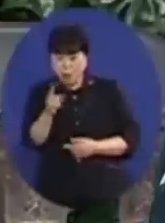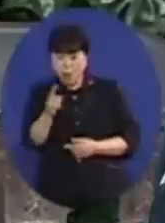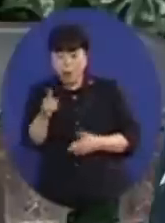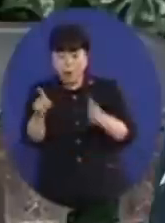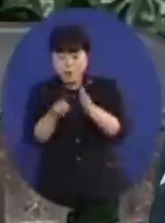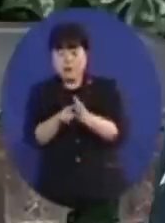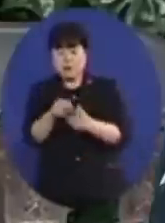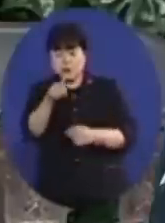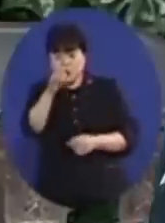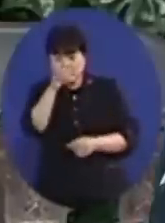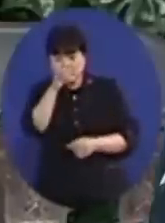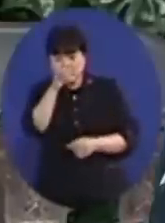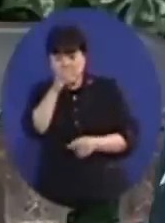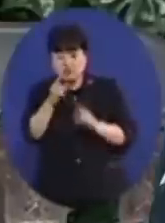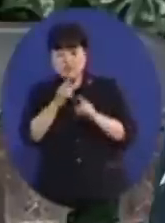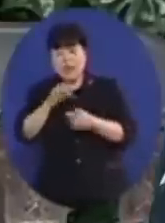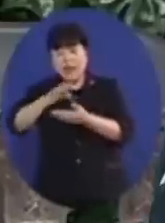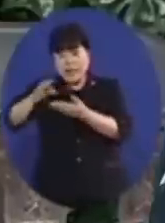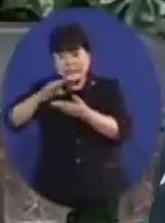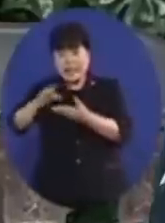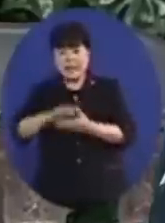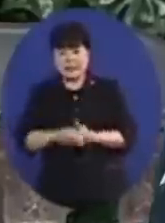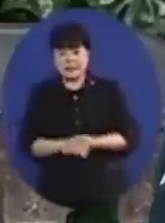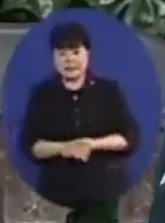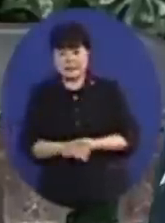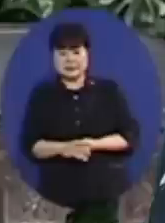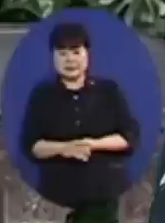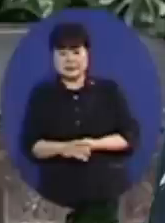무엇을 믿고 있느냐 무슨 말을 하느냐